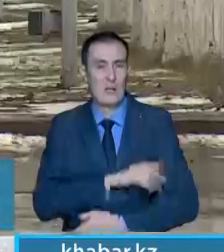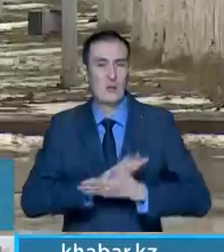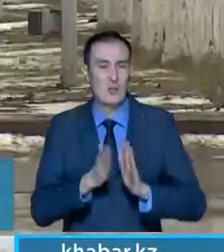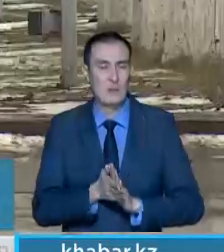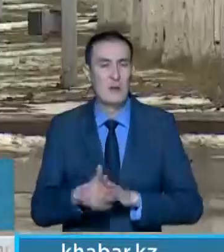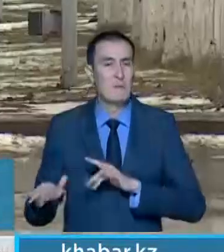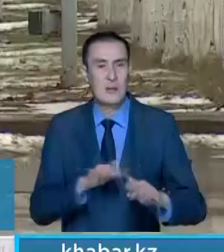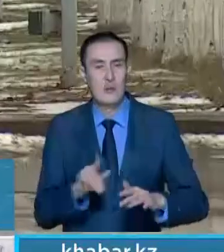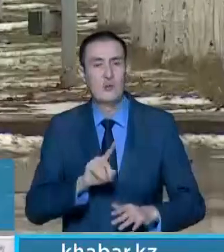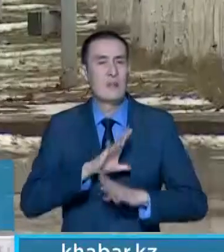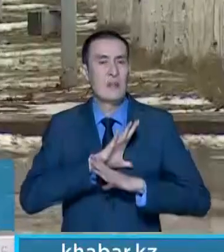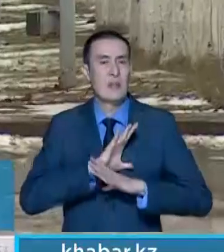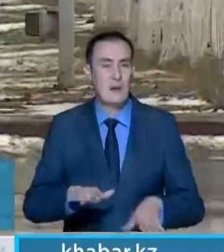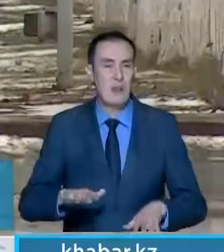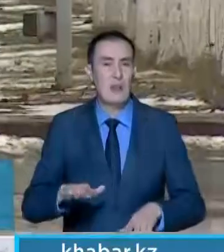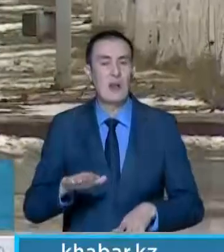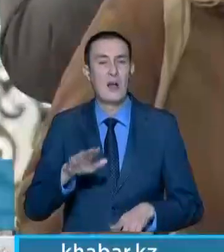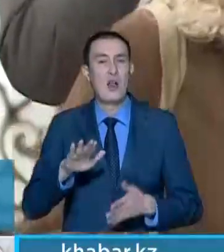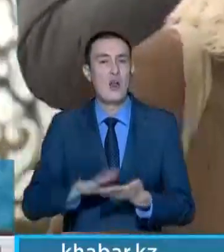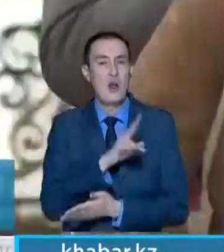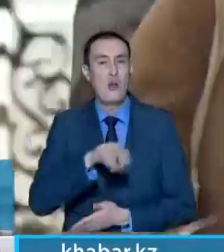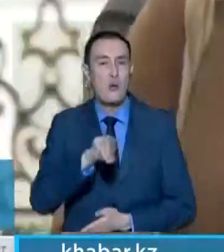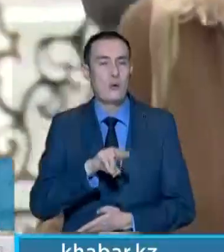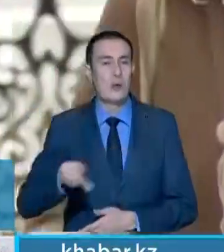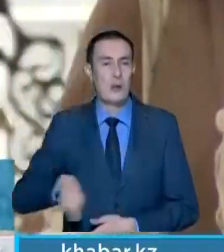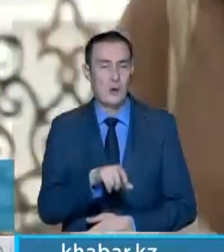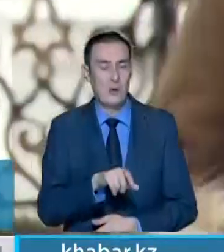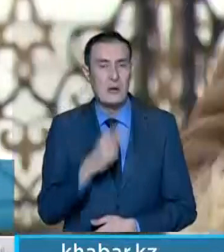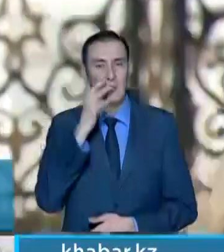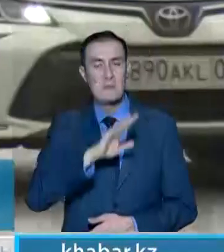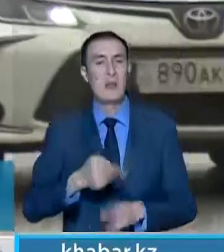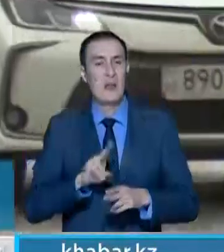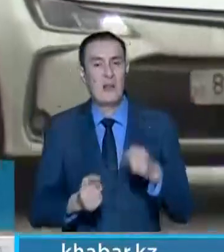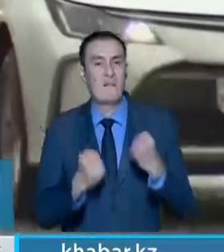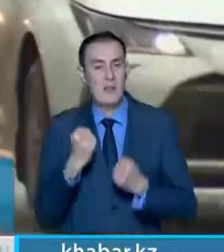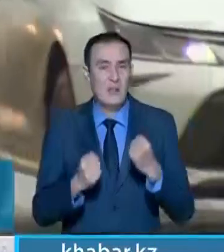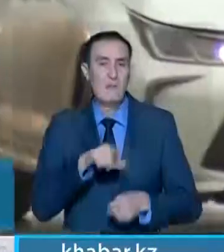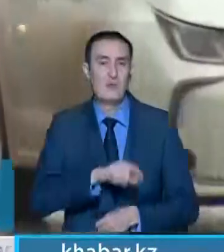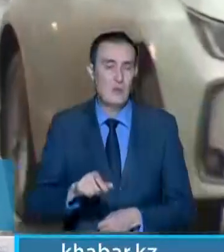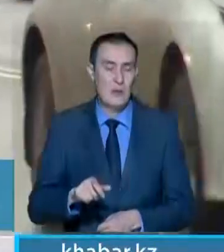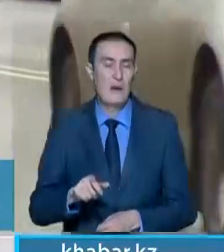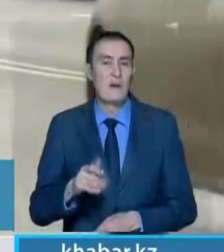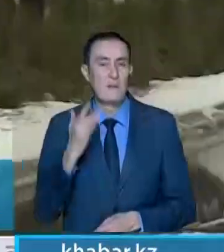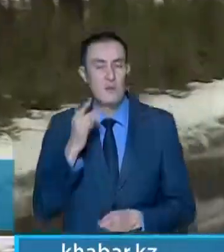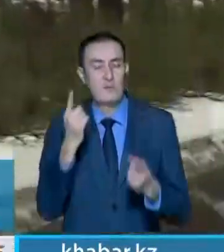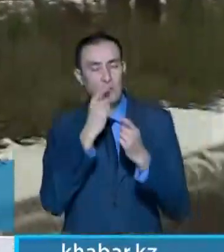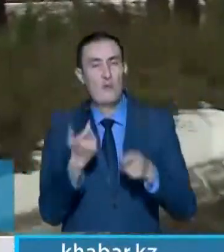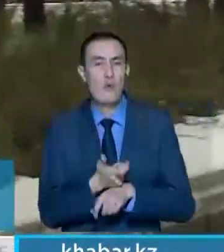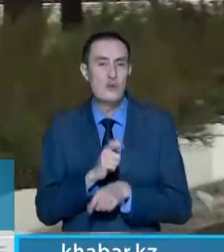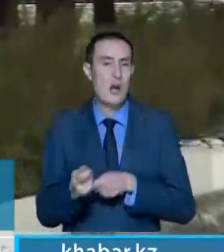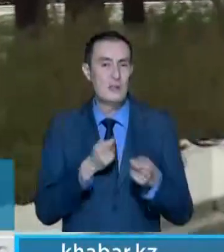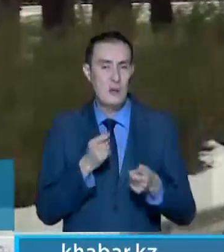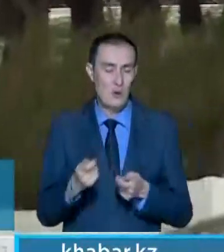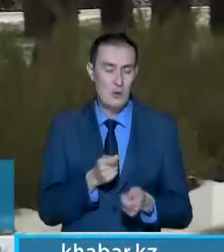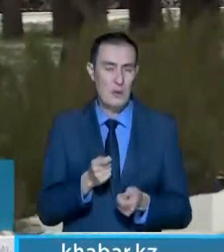и принимали меры по предотвращению образования наледи на дорогах. Несмотря на это, водители и пешеходы все равно призывают быть крайне